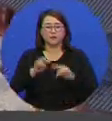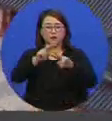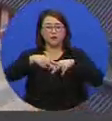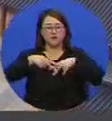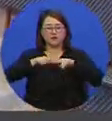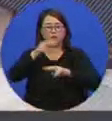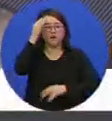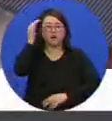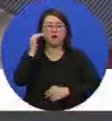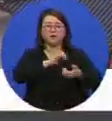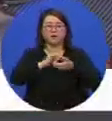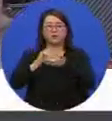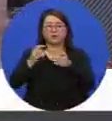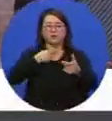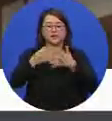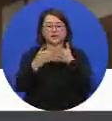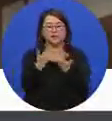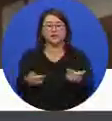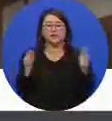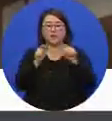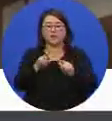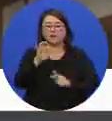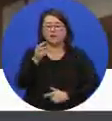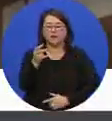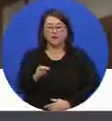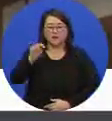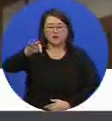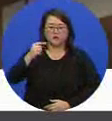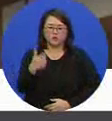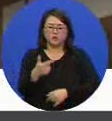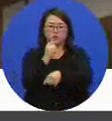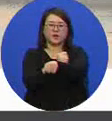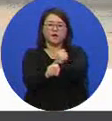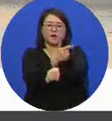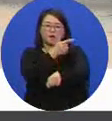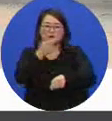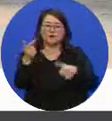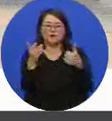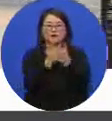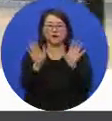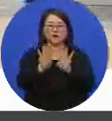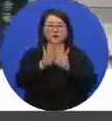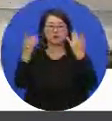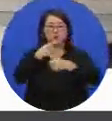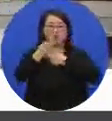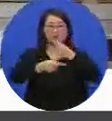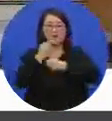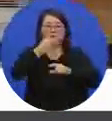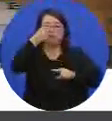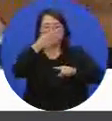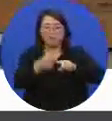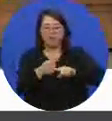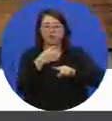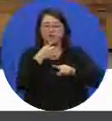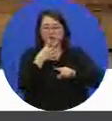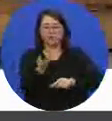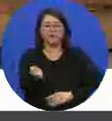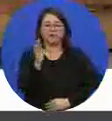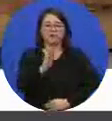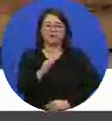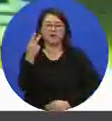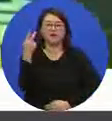남원의 한옥체험관 남원예촌이 한국관광발전에 기여한 공로로 문을 연 지 1년 반 만에 2017